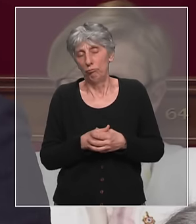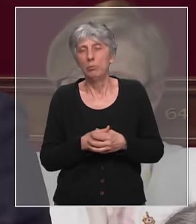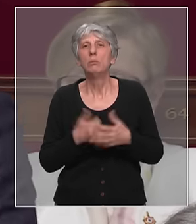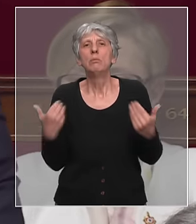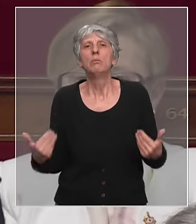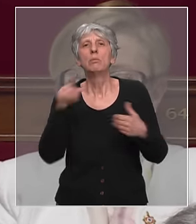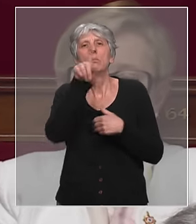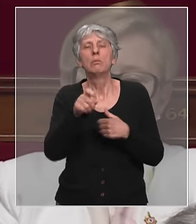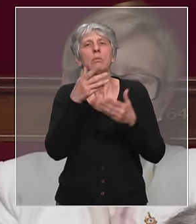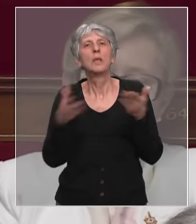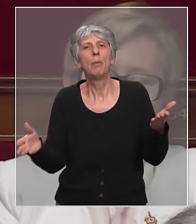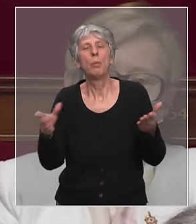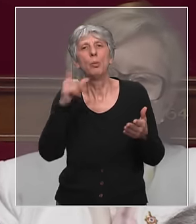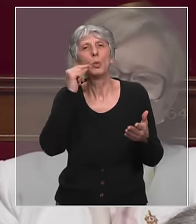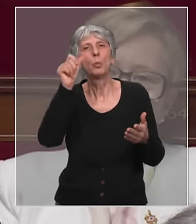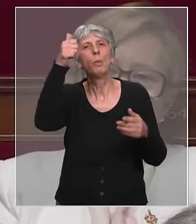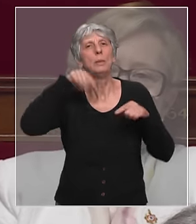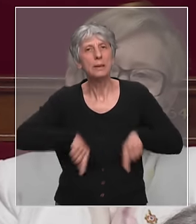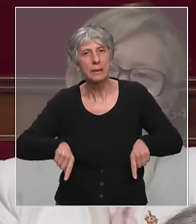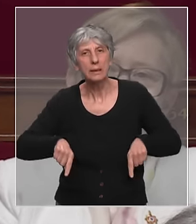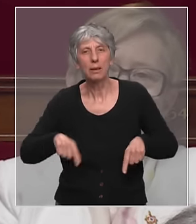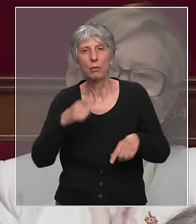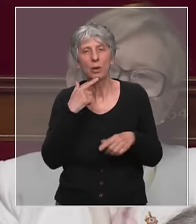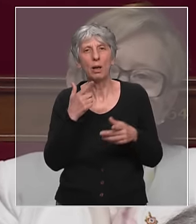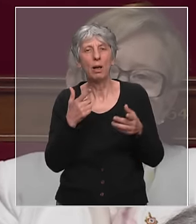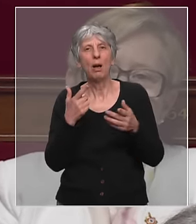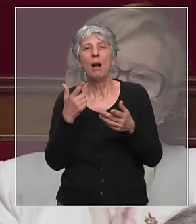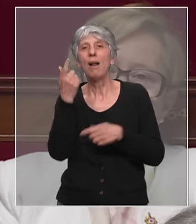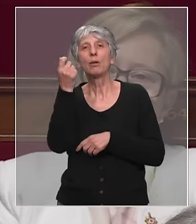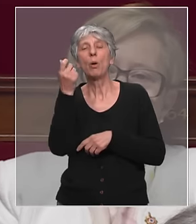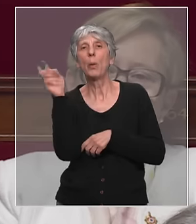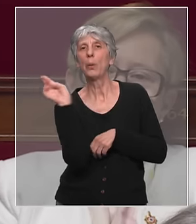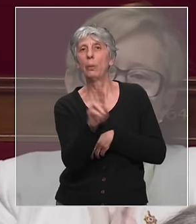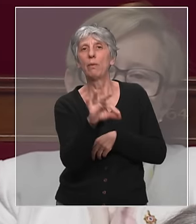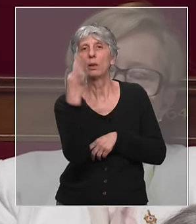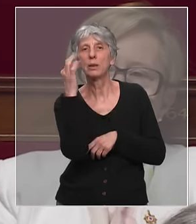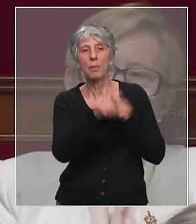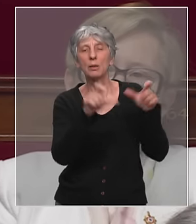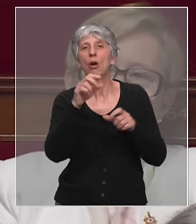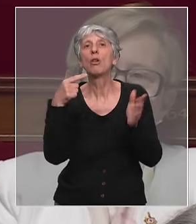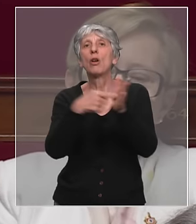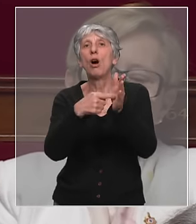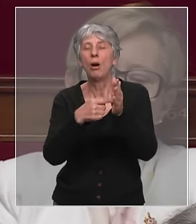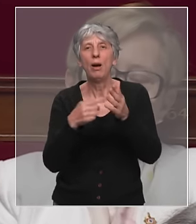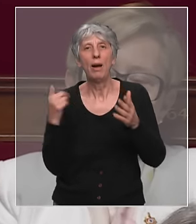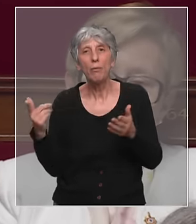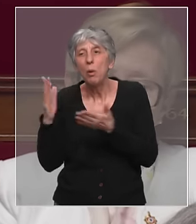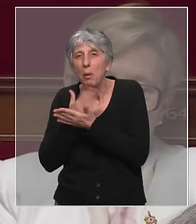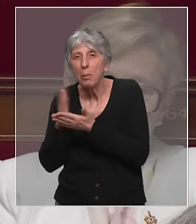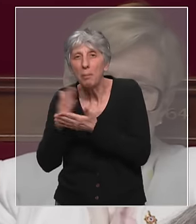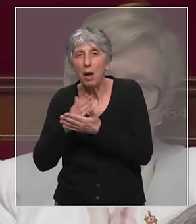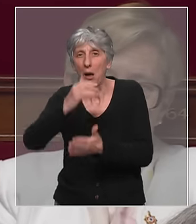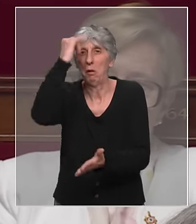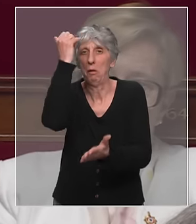question est simple, Monsieur le Premier ministre. Quand allez-vous rendre aux Français leur argent et quelle mauvaise surprise fiscale leur